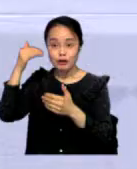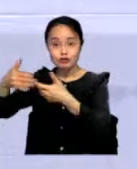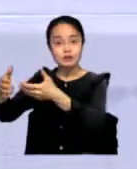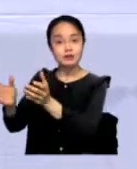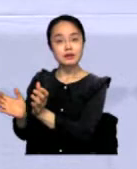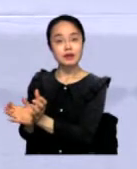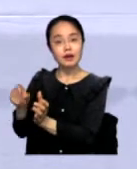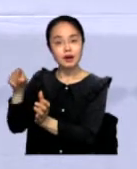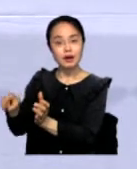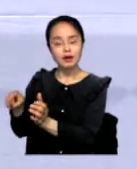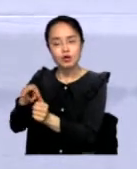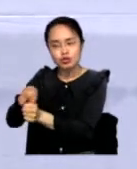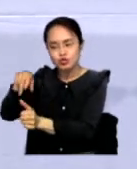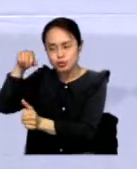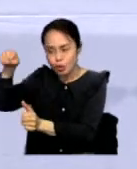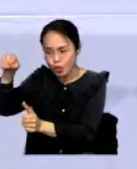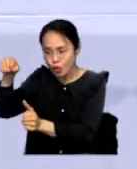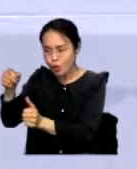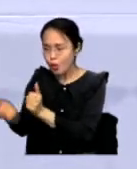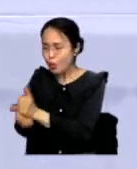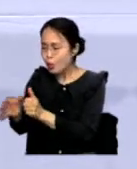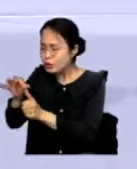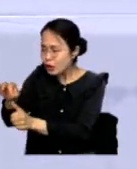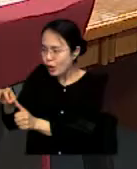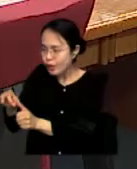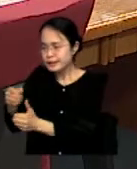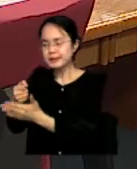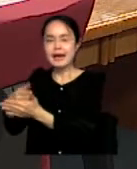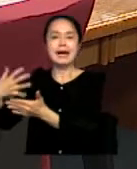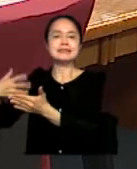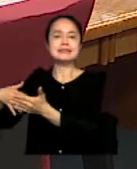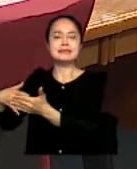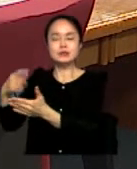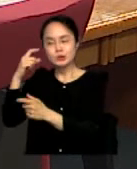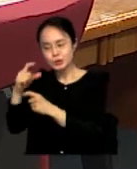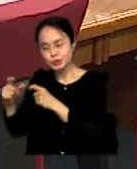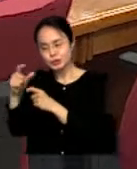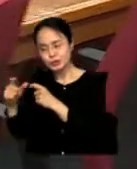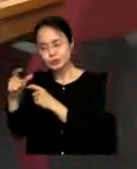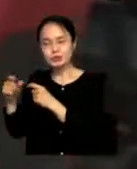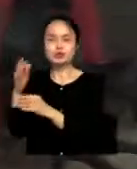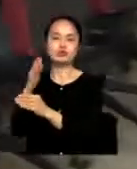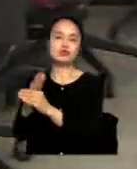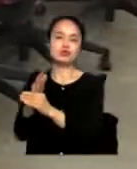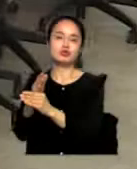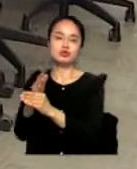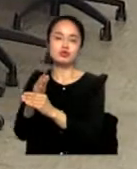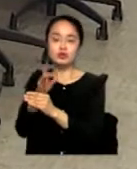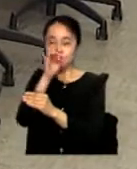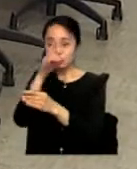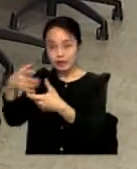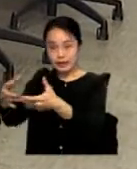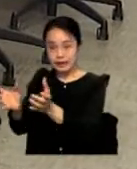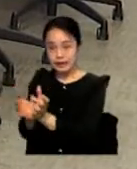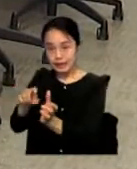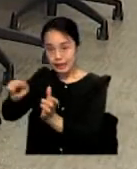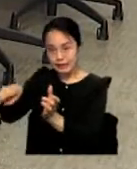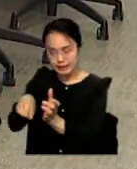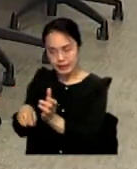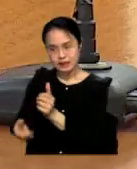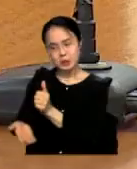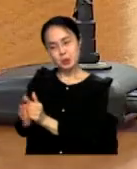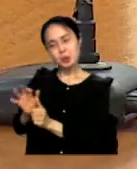한국 땅은 후보 공천에 신중을 기하고 있는 모양 씁니다 중앙당 에선 현재 전략 0 전적으로 가닥을 잡은 것으로